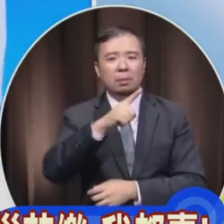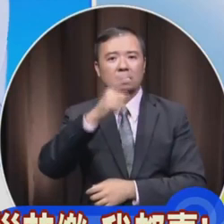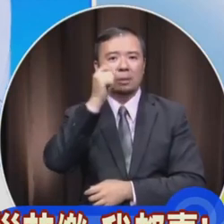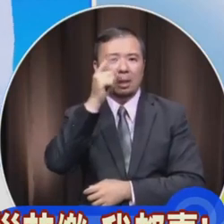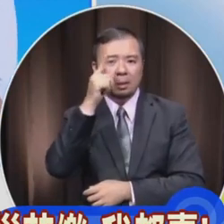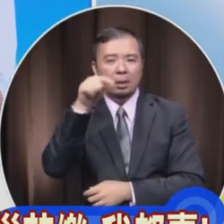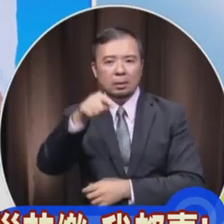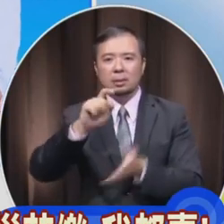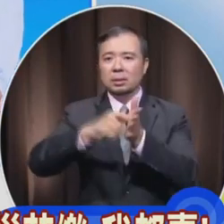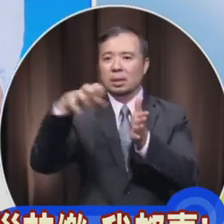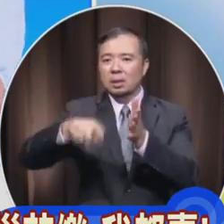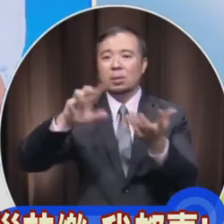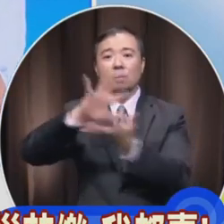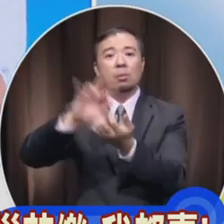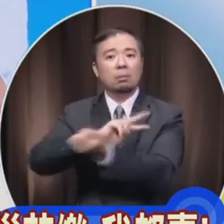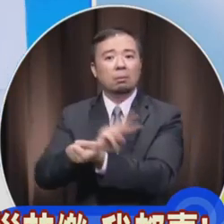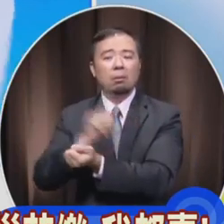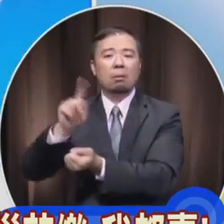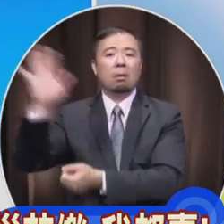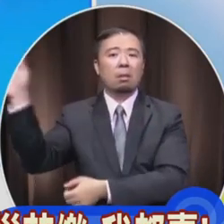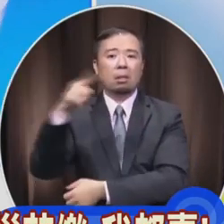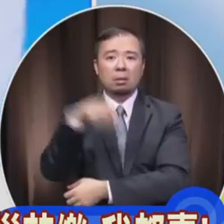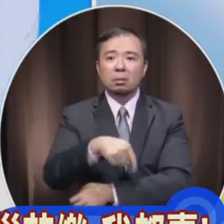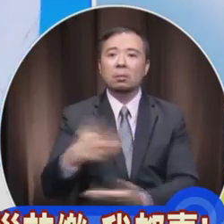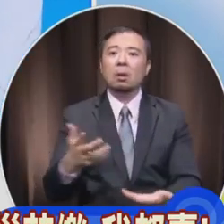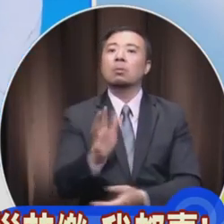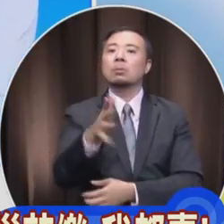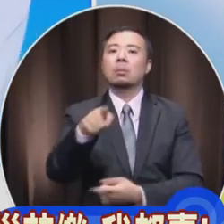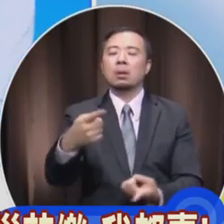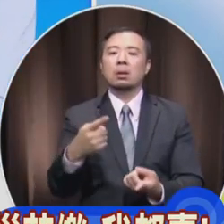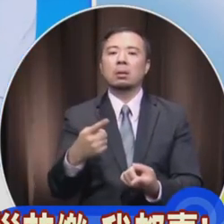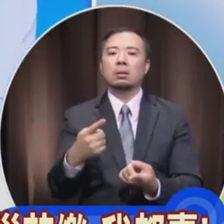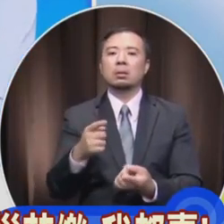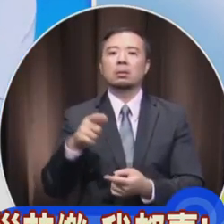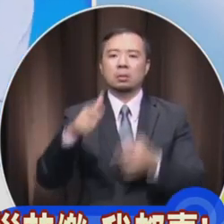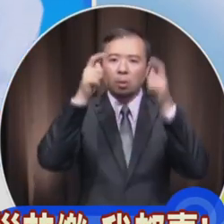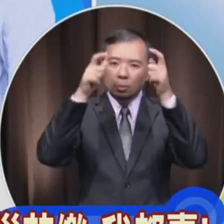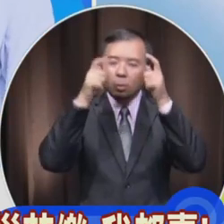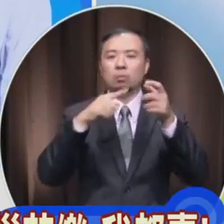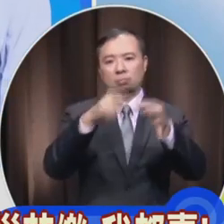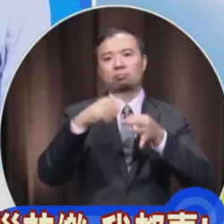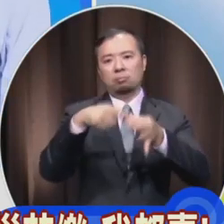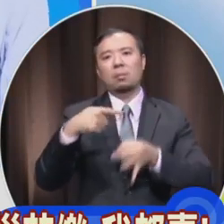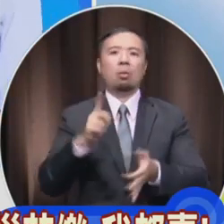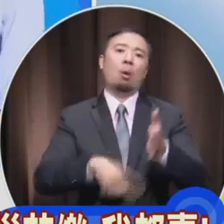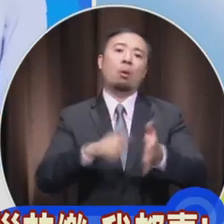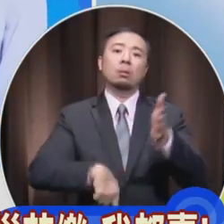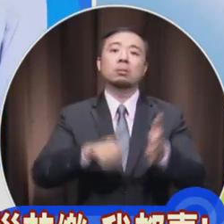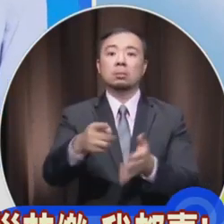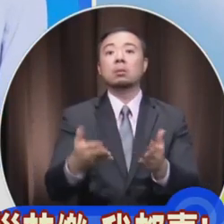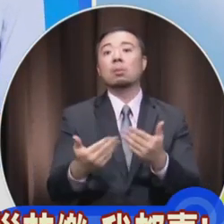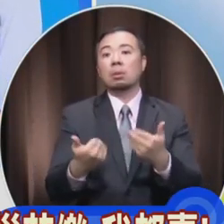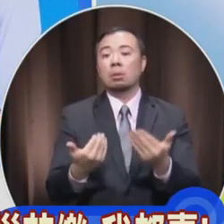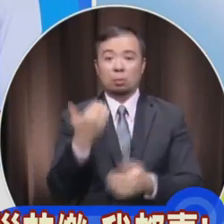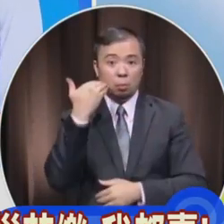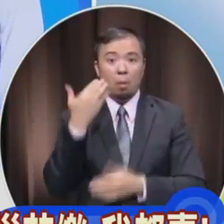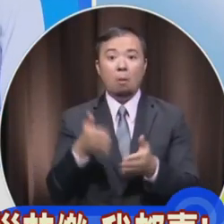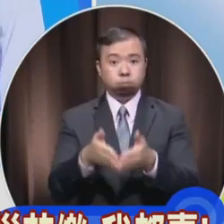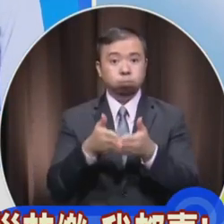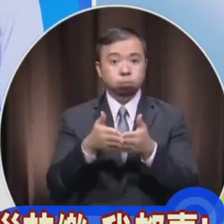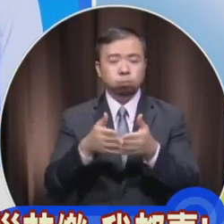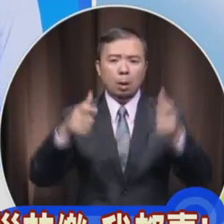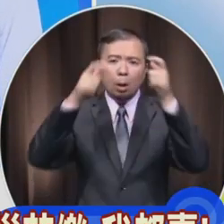什么？人往高处走，大家来高雄找生活赚钱，要不要？如果要，高雄人口为什